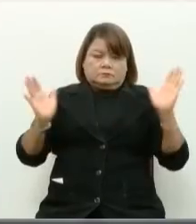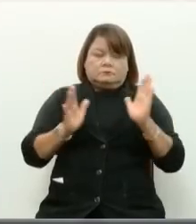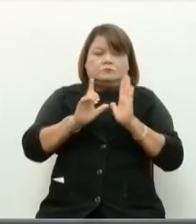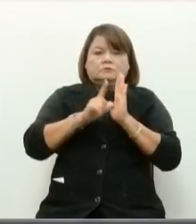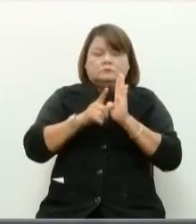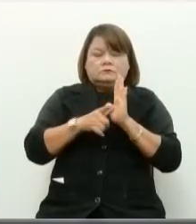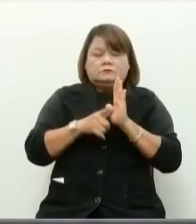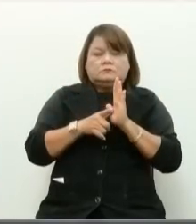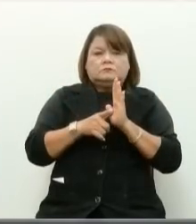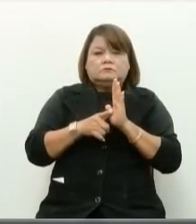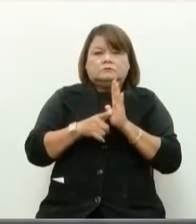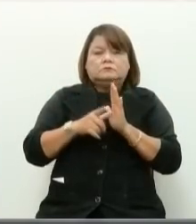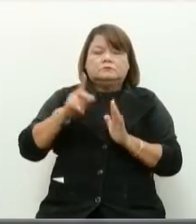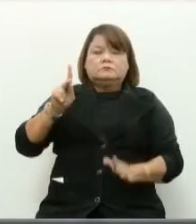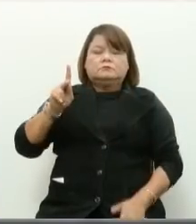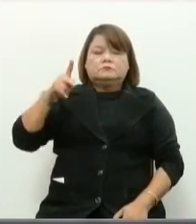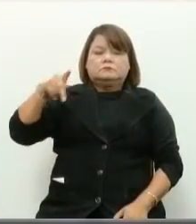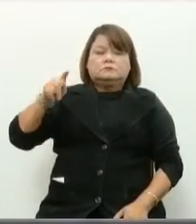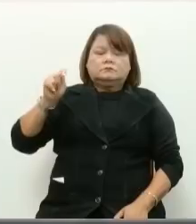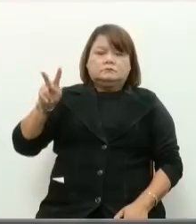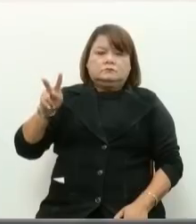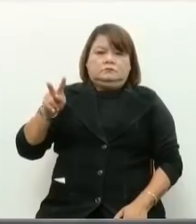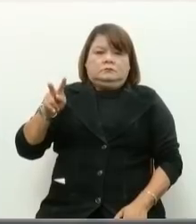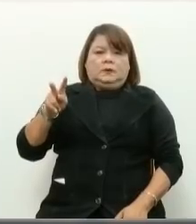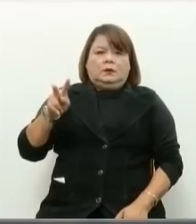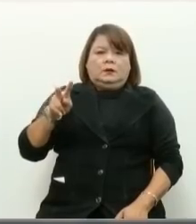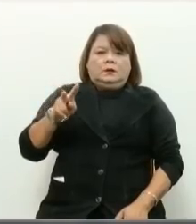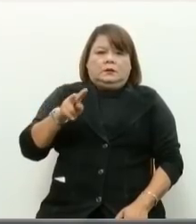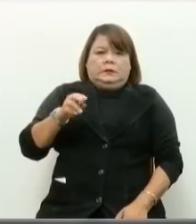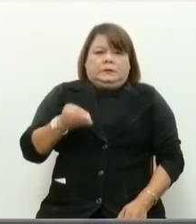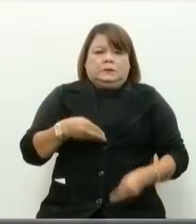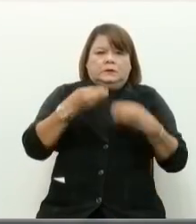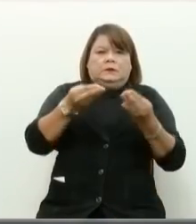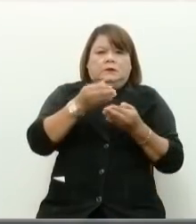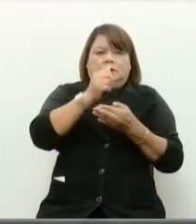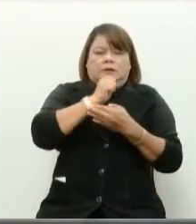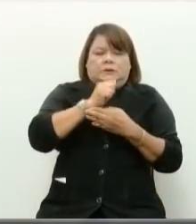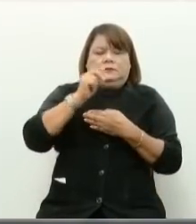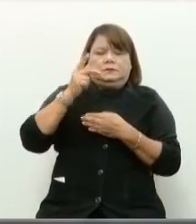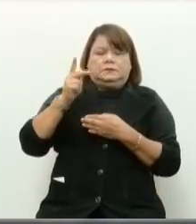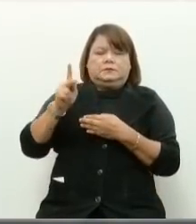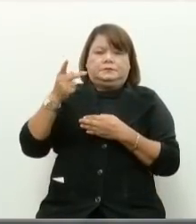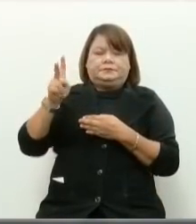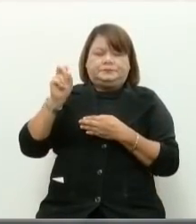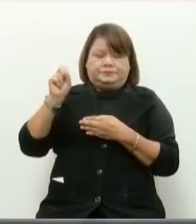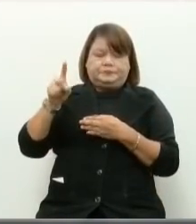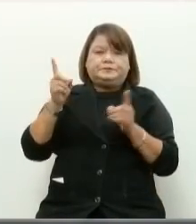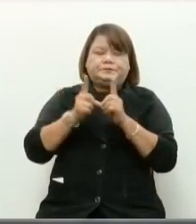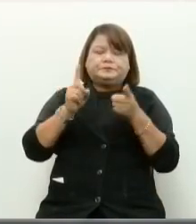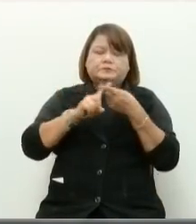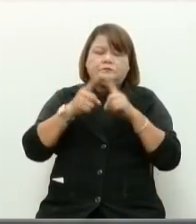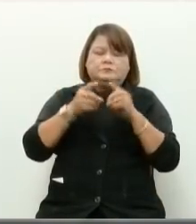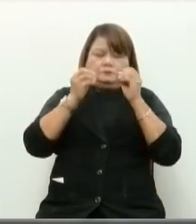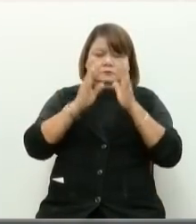การกปท.นะครับดร.พลพินาสาที่กรุณาอนุญาตให้สำนักงานกปส.มาพบเพื่อนครูจริงๆ